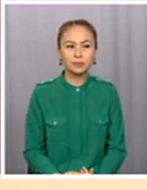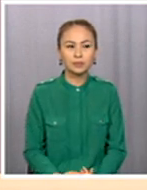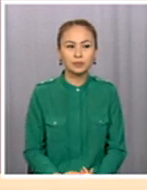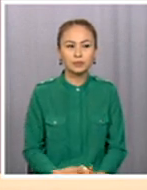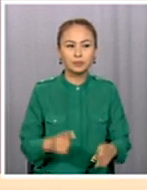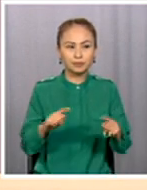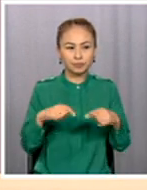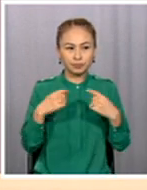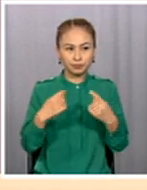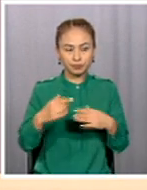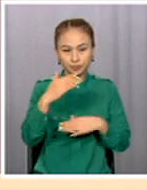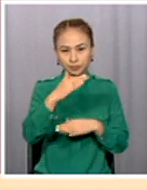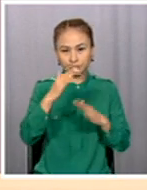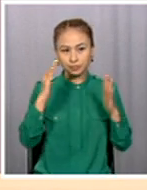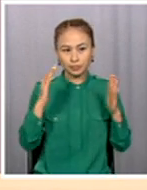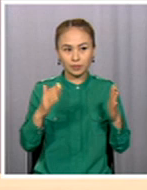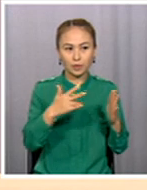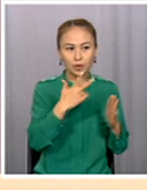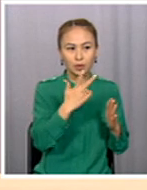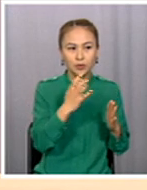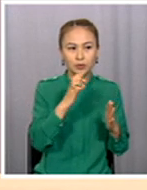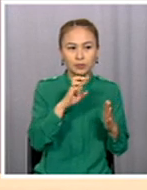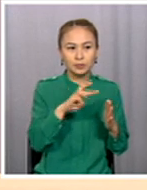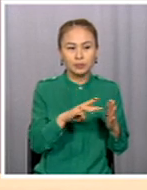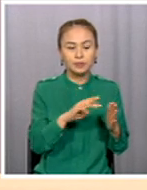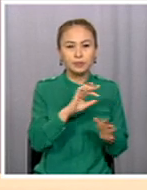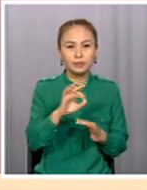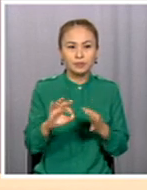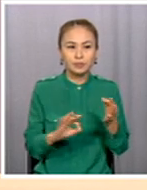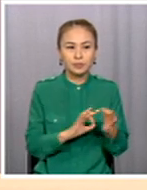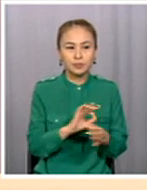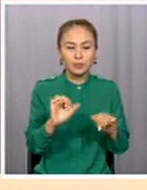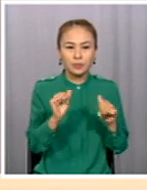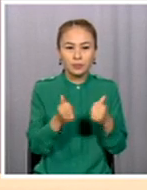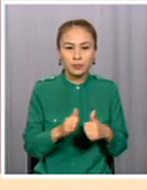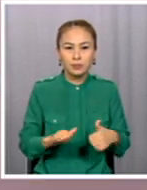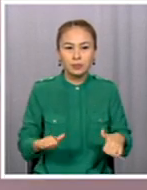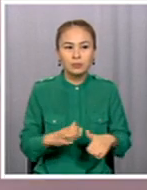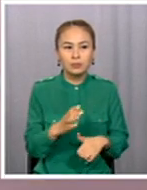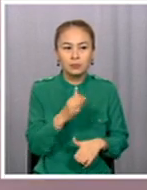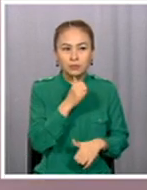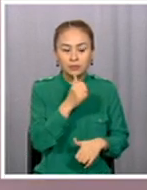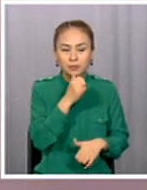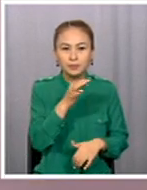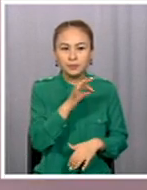берілген тік 4 бұрыштан 3 сантиметр артық фигураны бірге сызып көрейік.